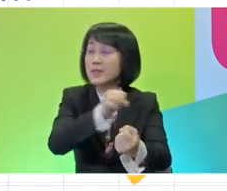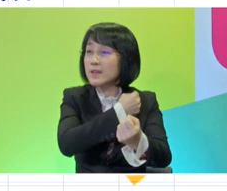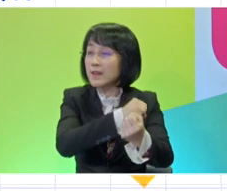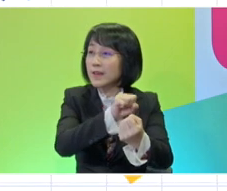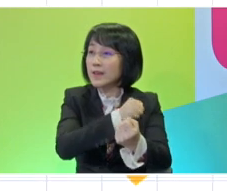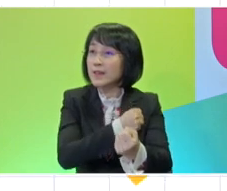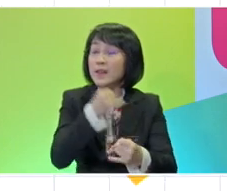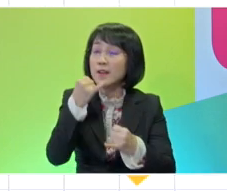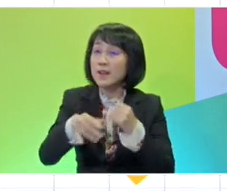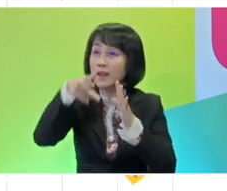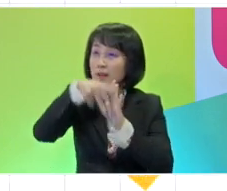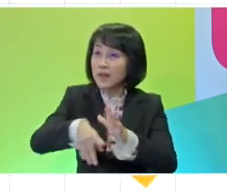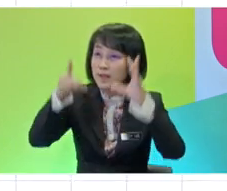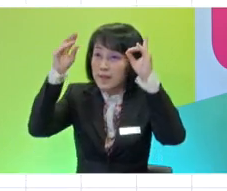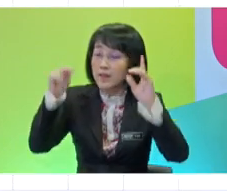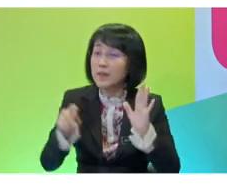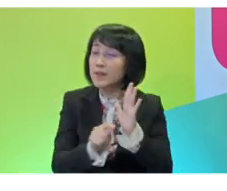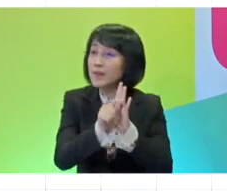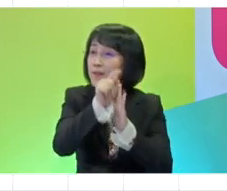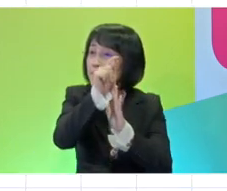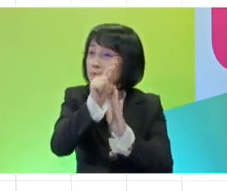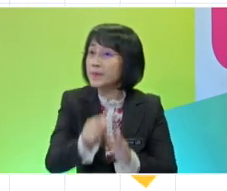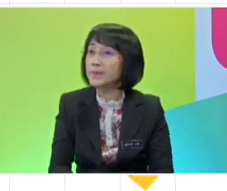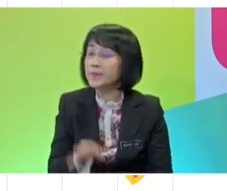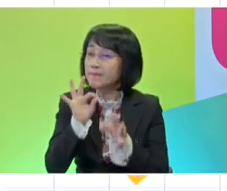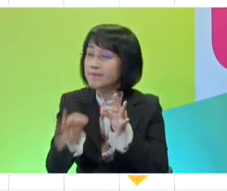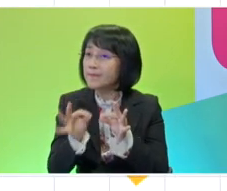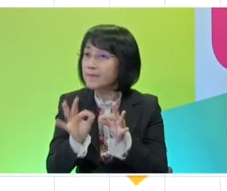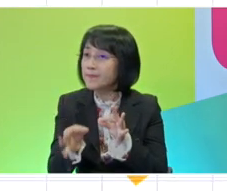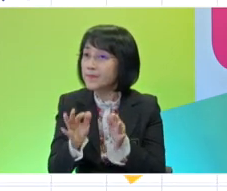tinggi yang menterjemahkan dan interpretasi